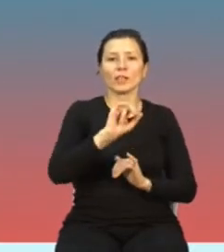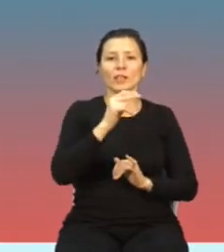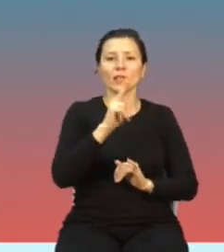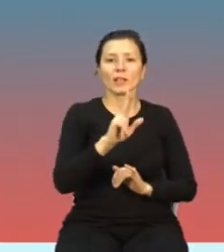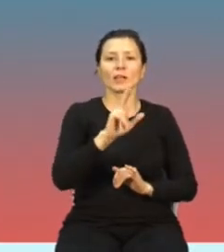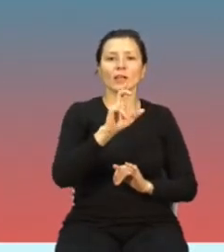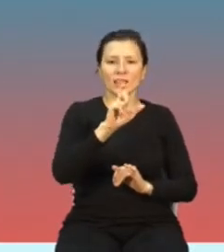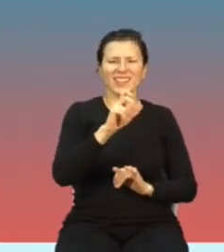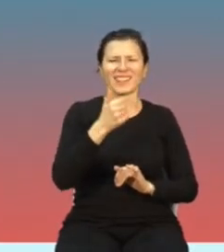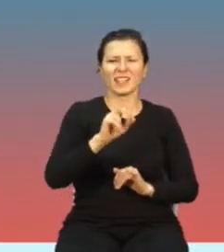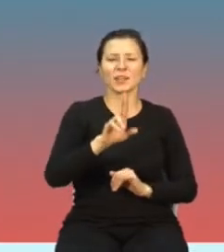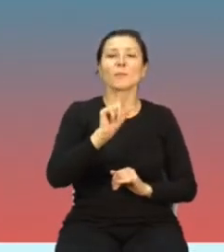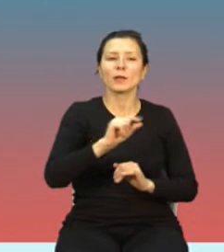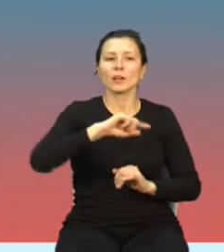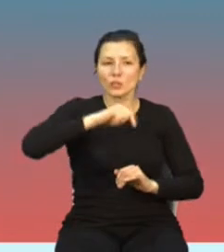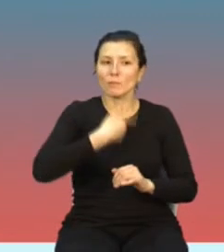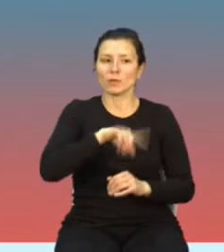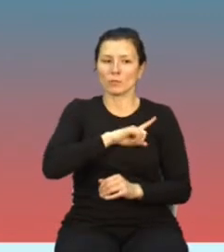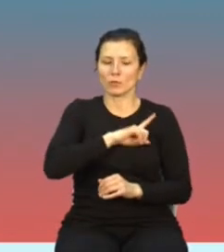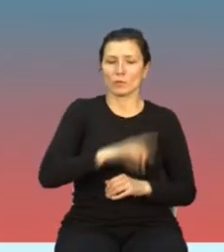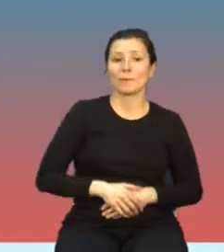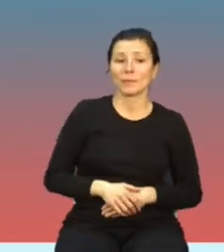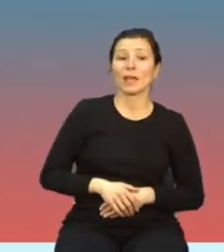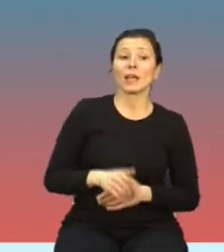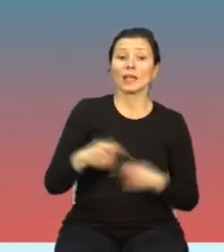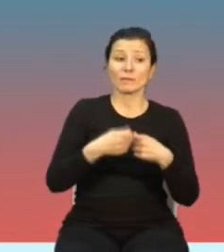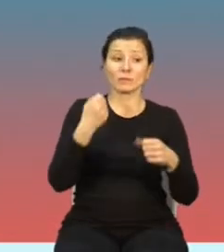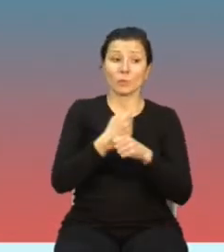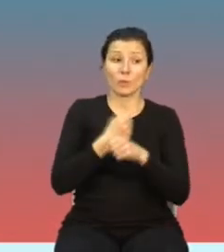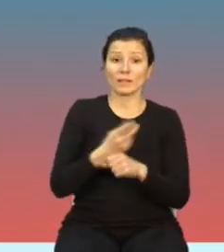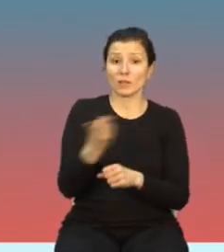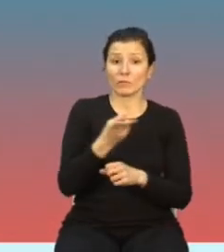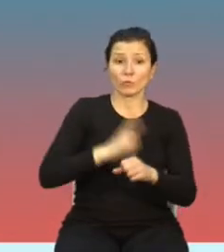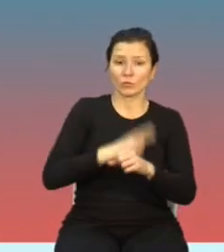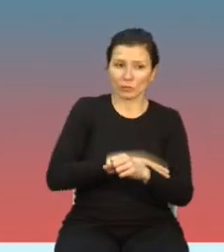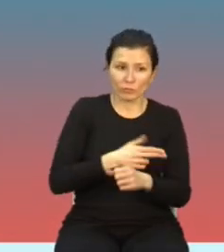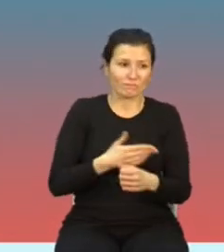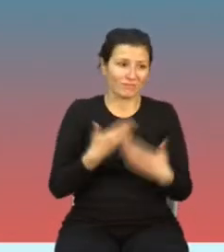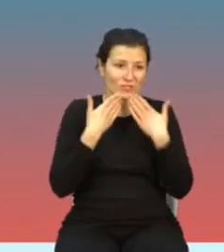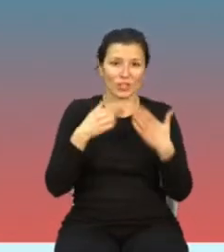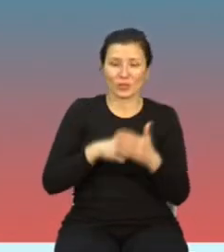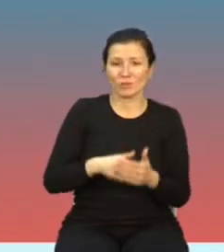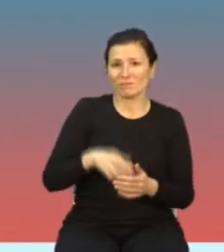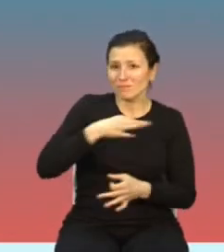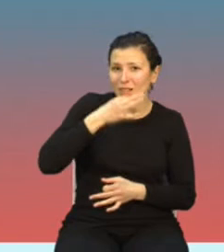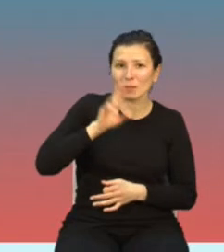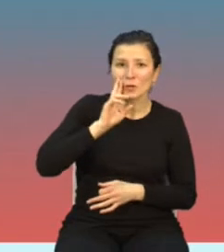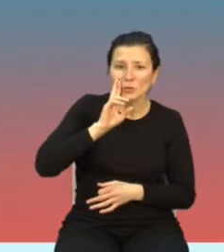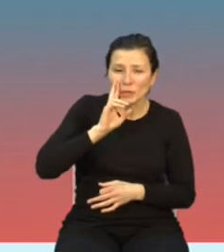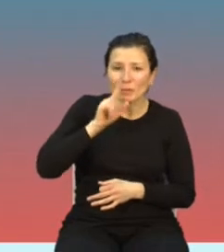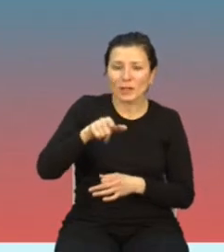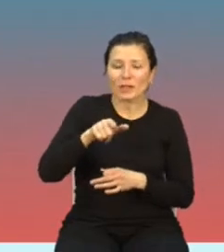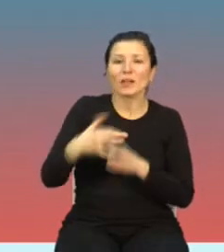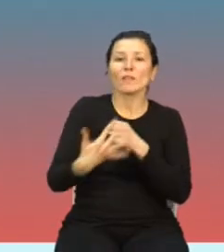dwóch urzędów pozwala nam lepiej zrozumieć temat pola